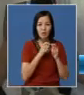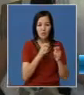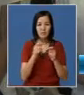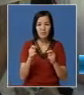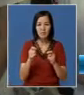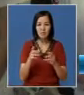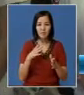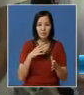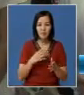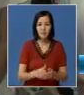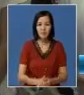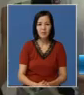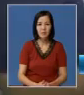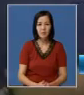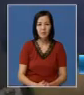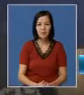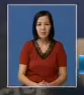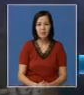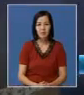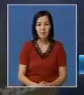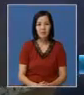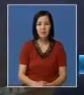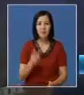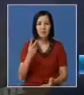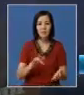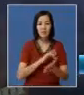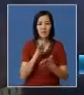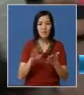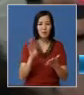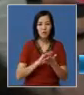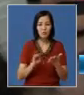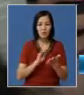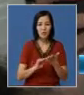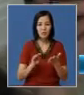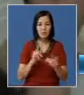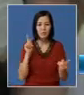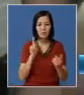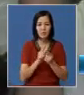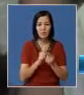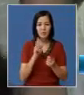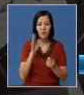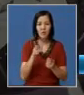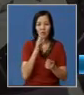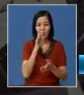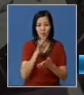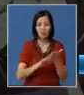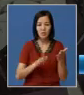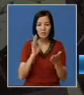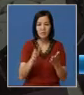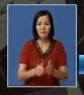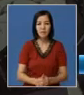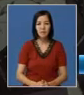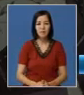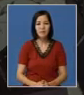және заттай сыйлықтар табыстады. Қос қаланың тілшілері арасындағы мұндай басқосулар алда тағы өз жалғасын